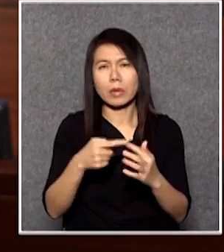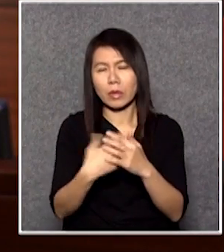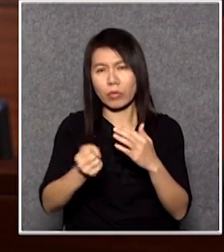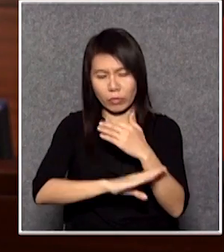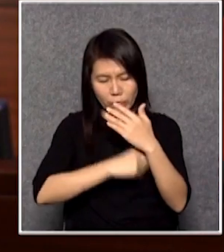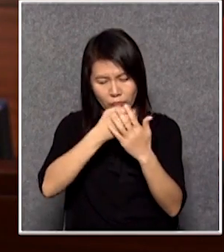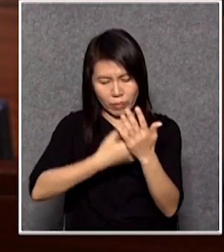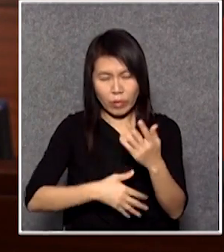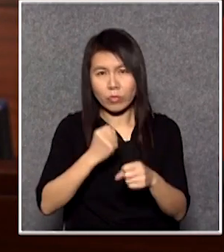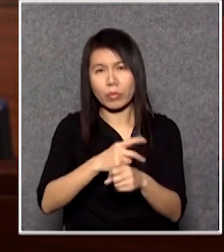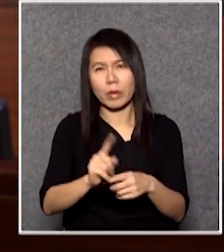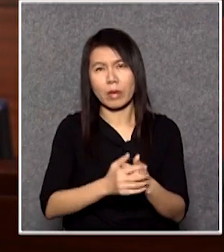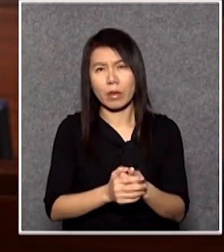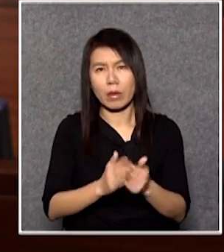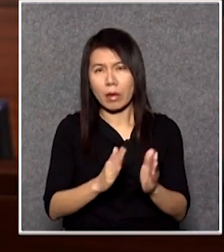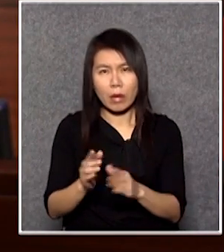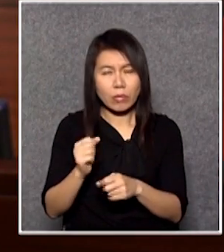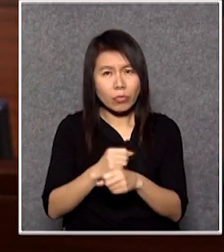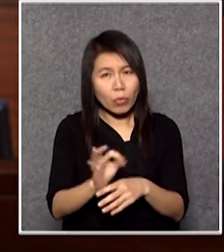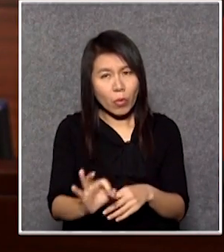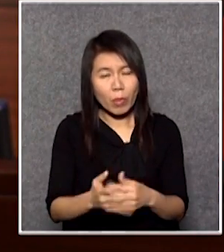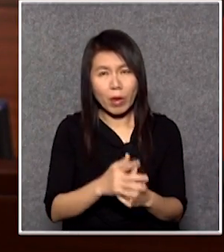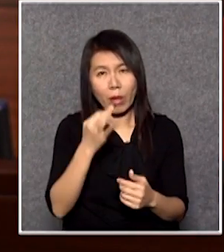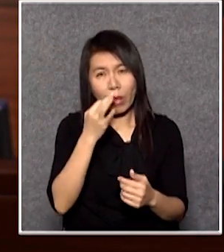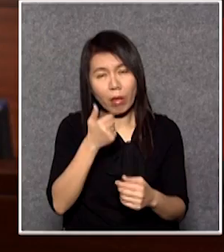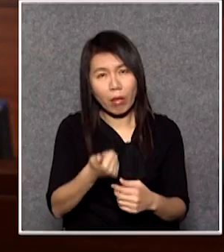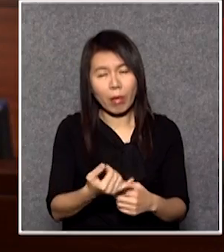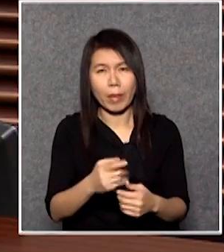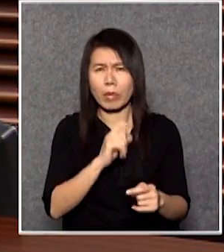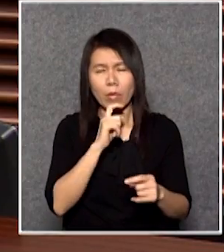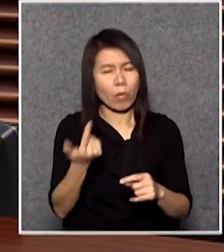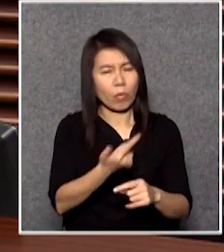議會裡搞呢？真的沒事搞嗎？自己很得閒嗎？其實可以用很多途徑